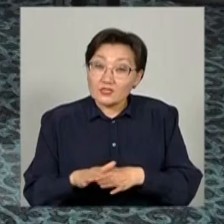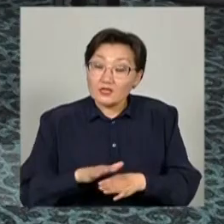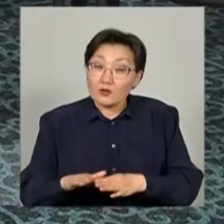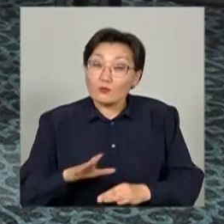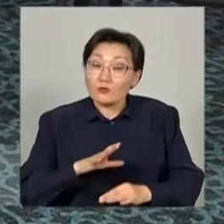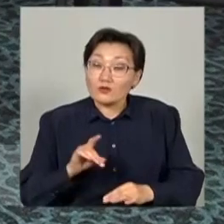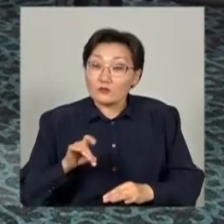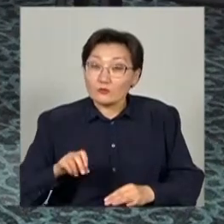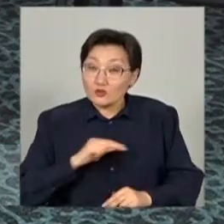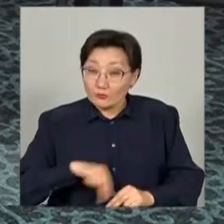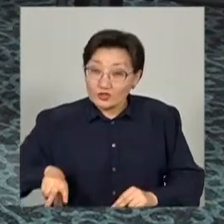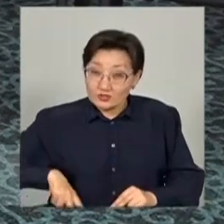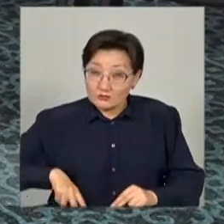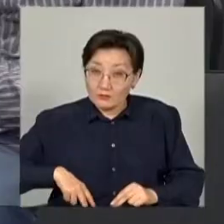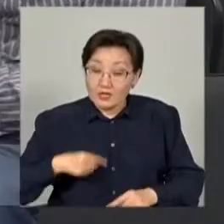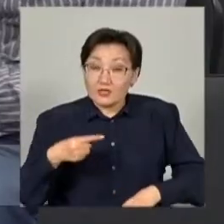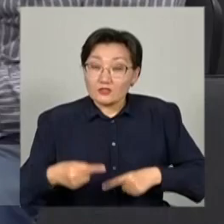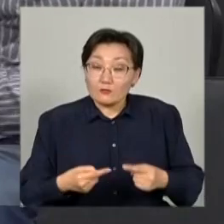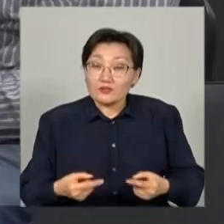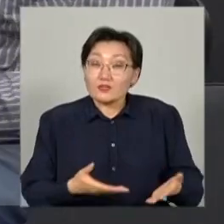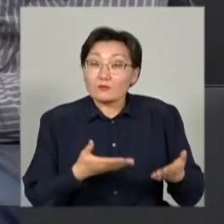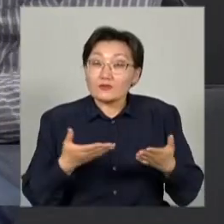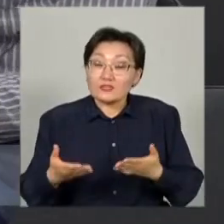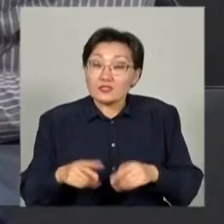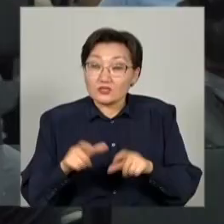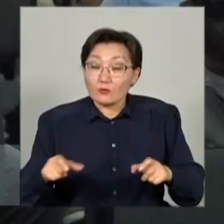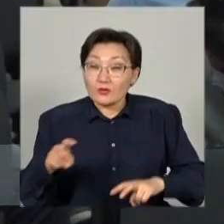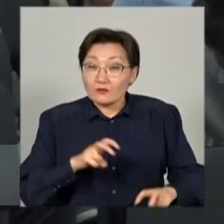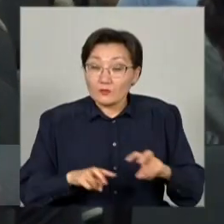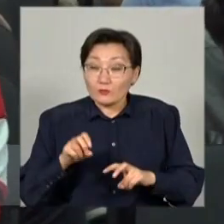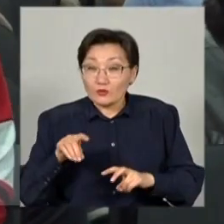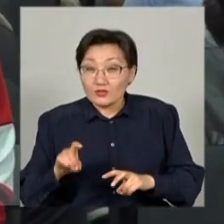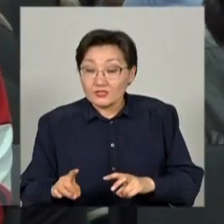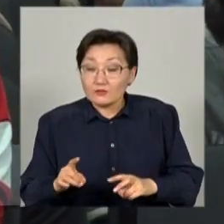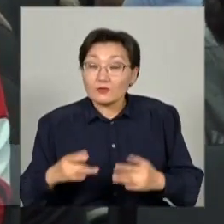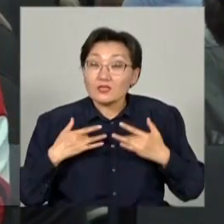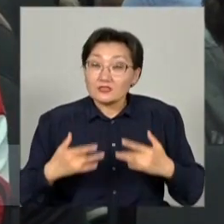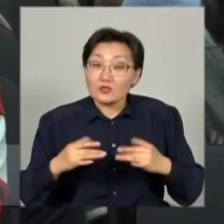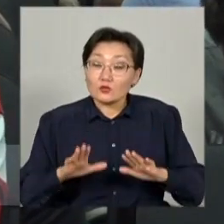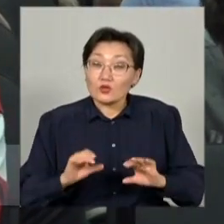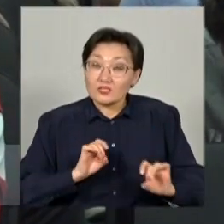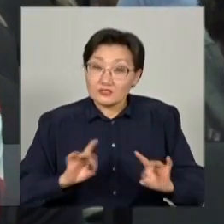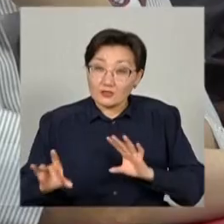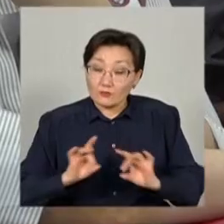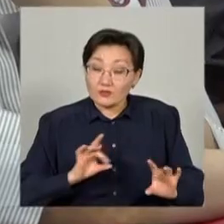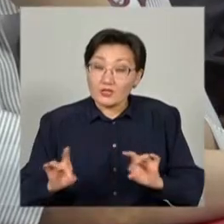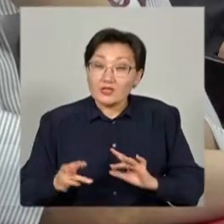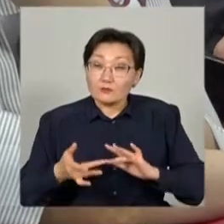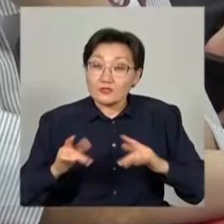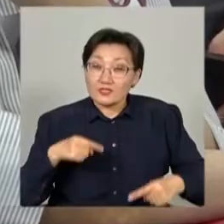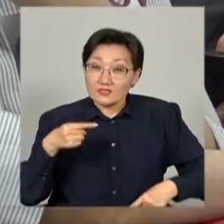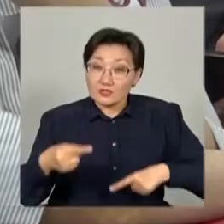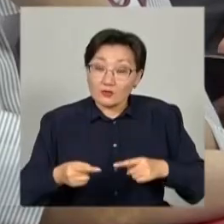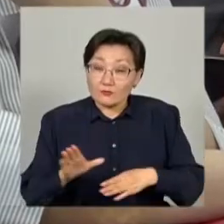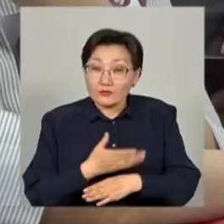директора компании «Мудараба Кэпитал». Через нее привлекались вкладчики, которых искали блогеры. От них требовалось лишь рекламировать пирамиду в соцсетях и